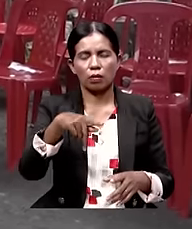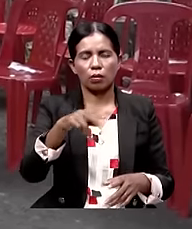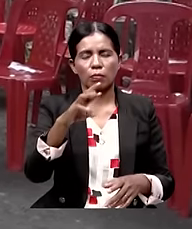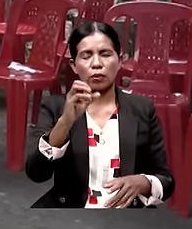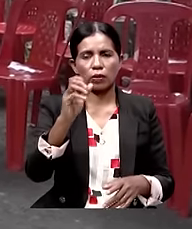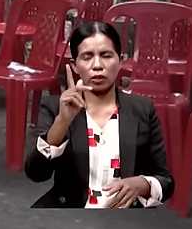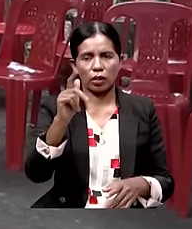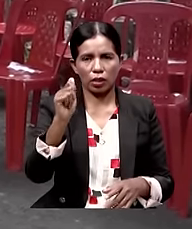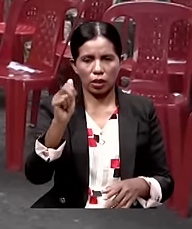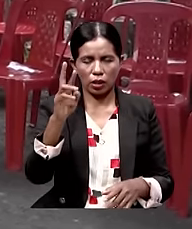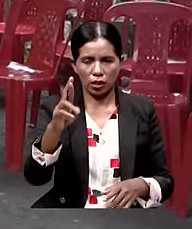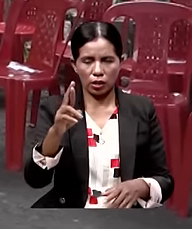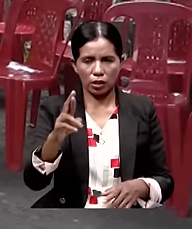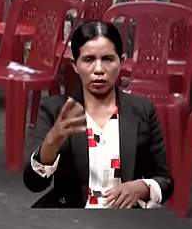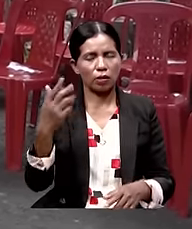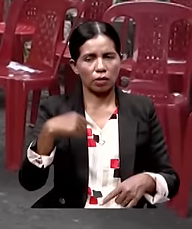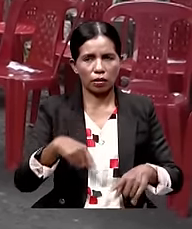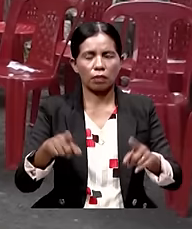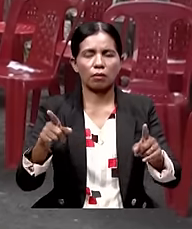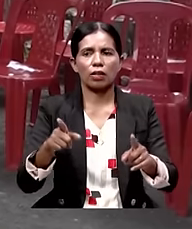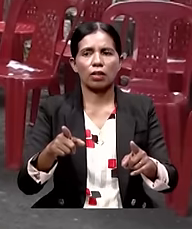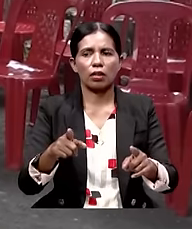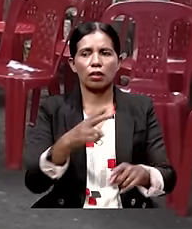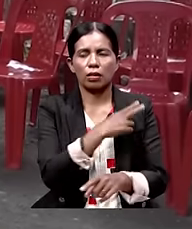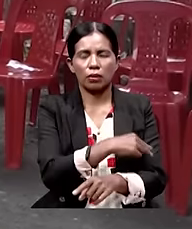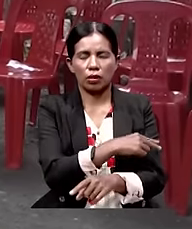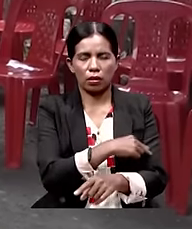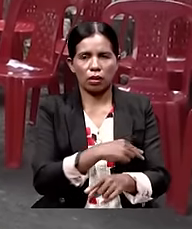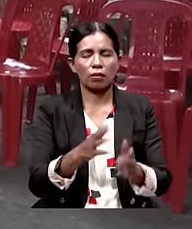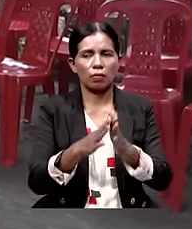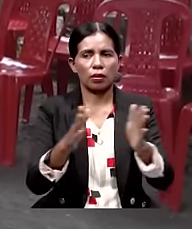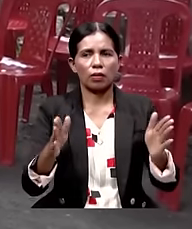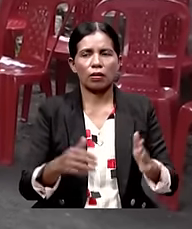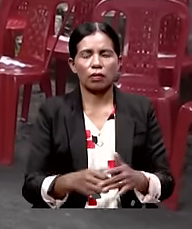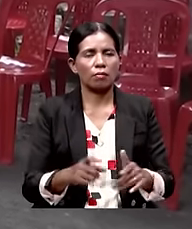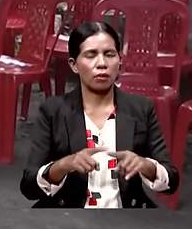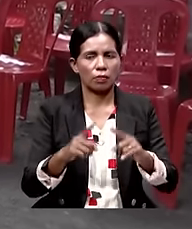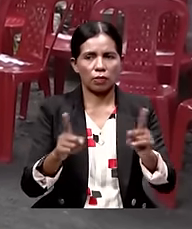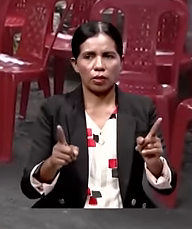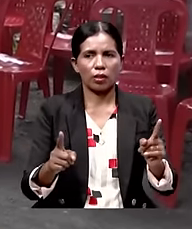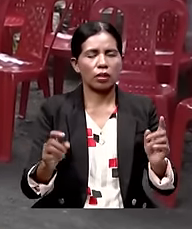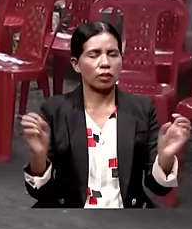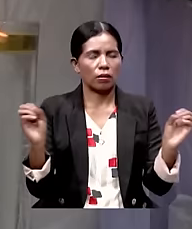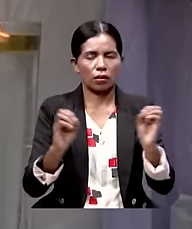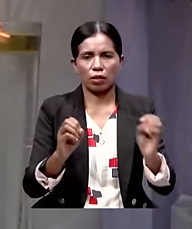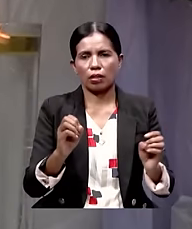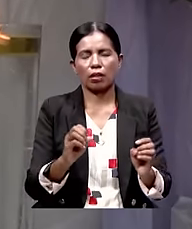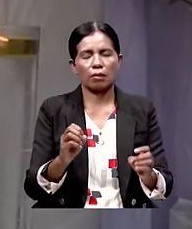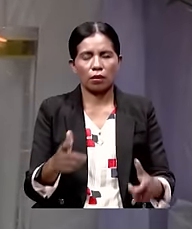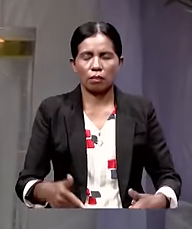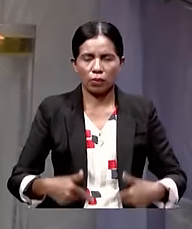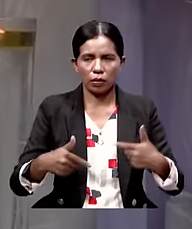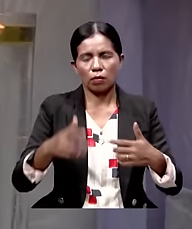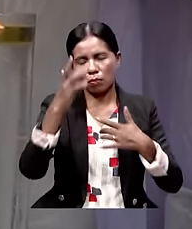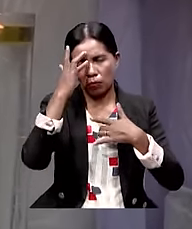Maybe durante ne halo tratamento duni ya hospital bot. Maybe to la consegue. Moras